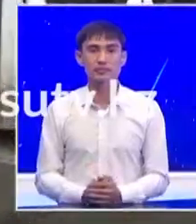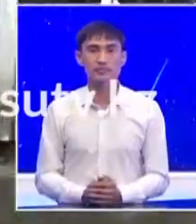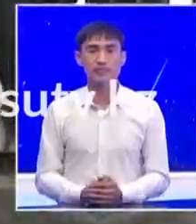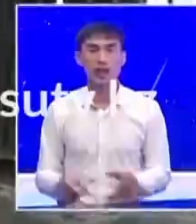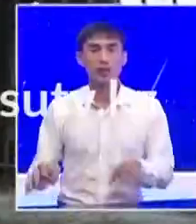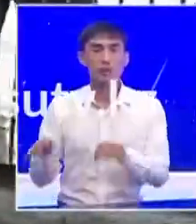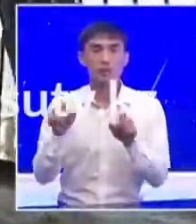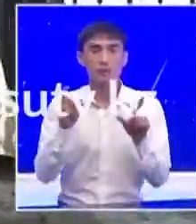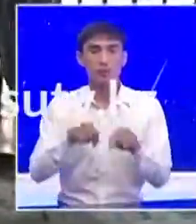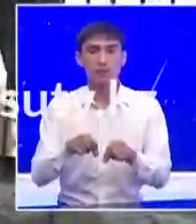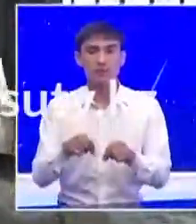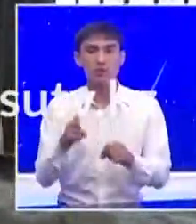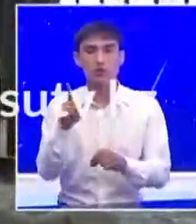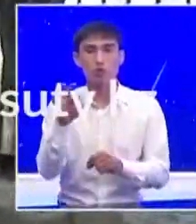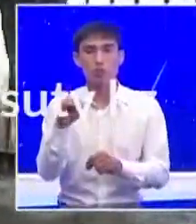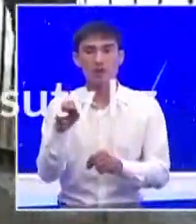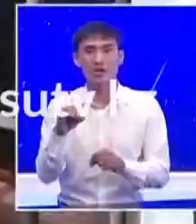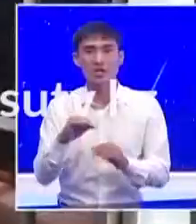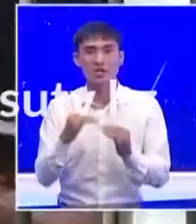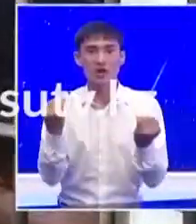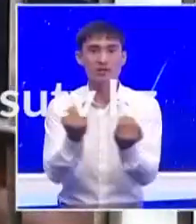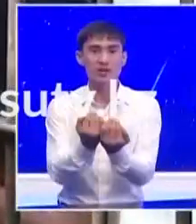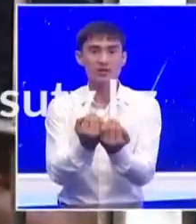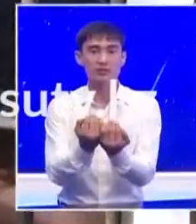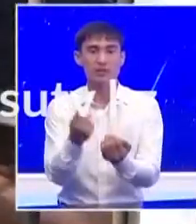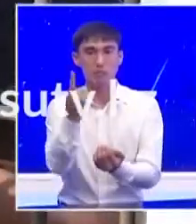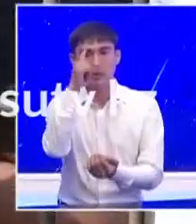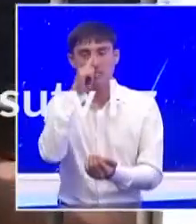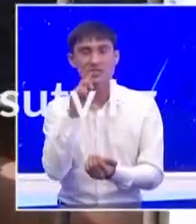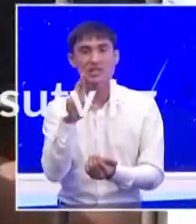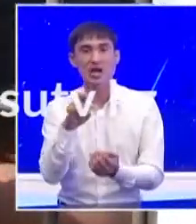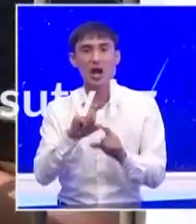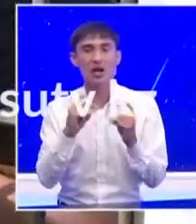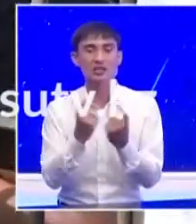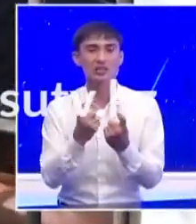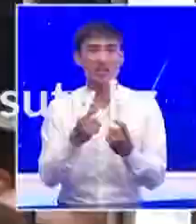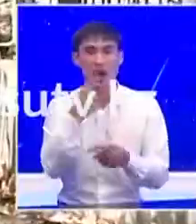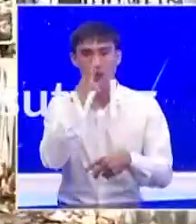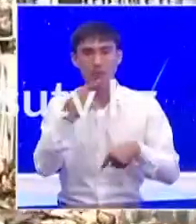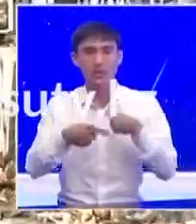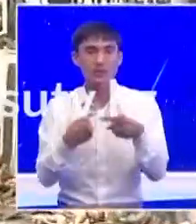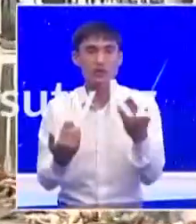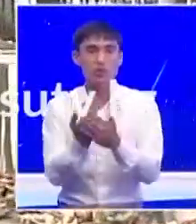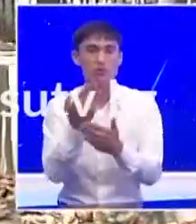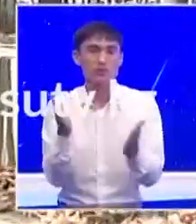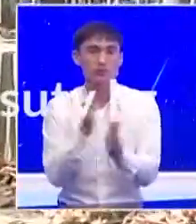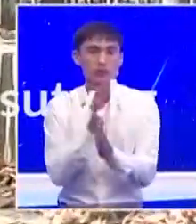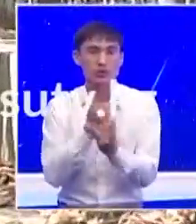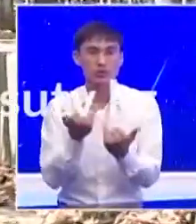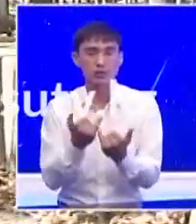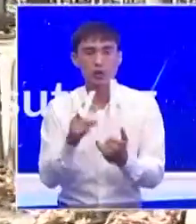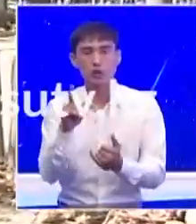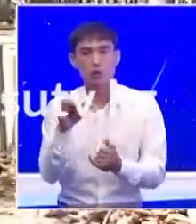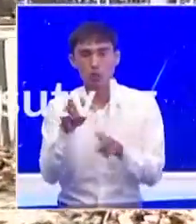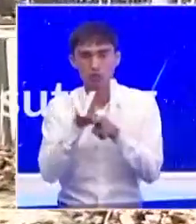По прибытии в зоопарк животные поместили в отдельный блок на месячный карантин для адаптации в новых условиях. Все это время